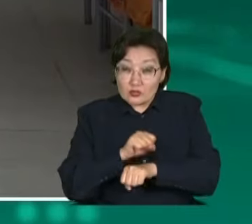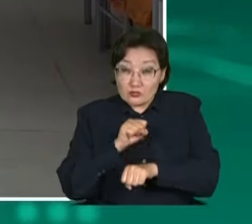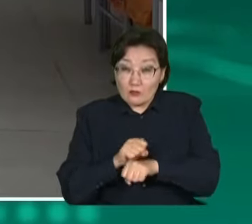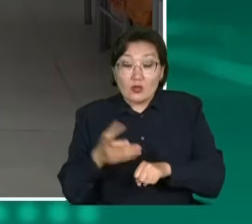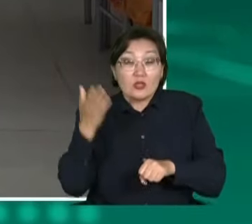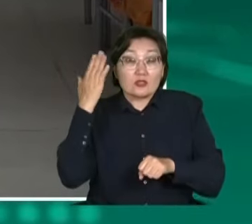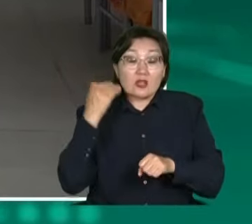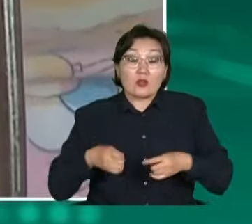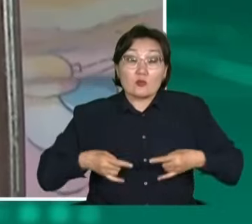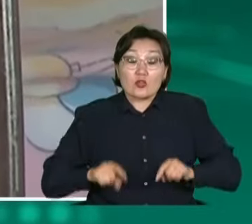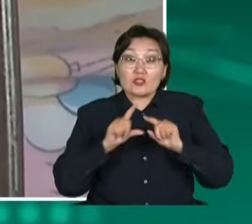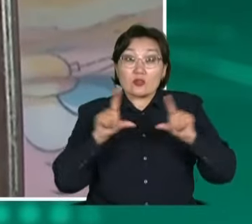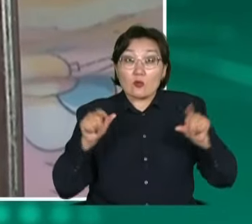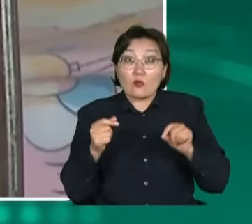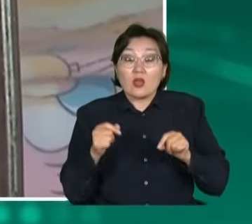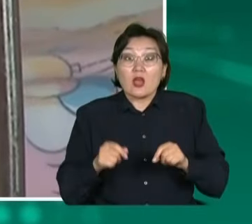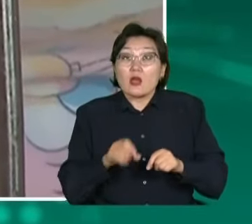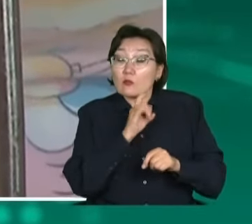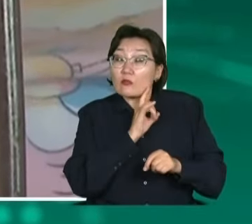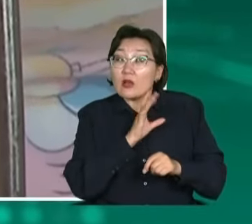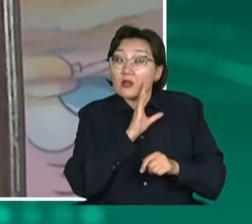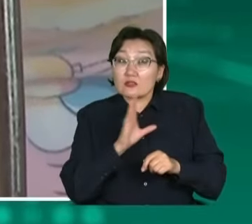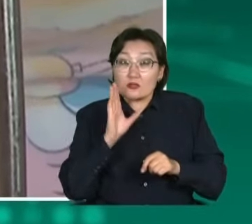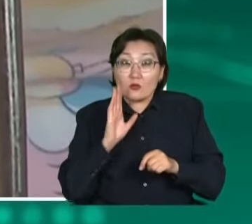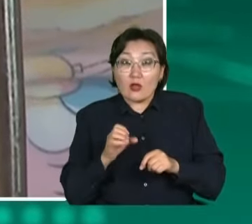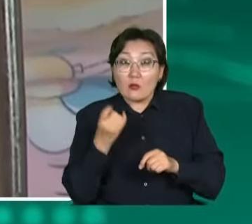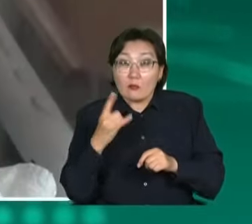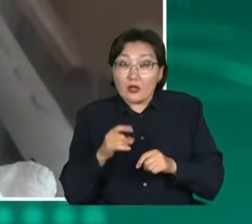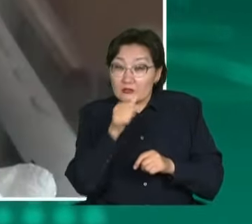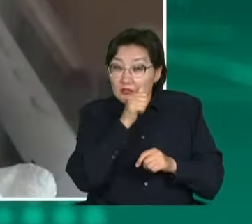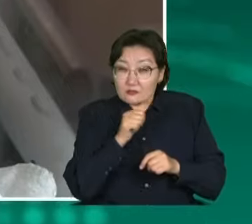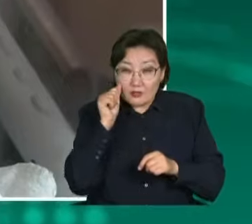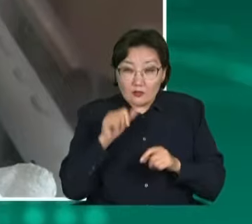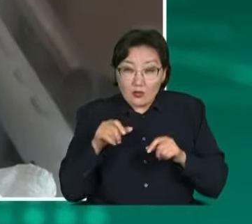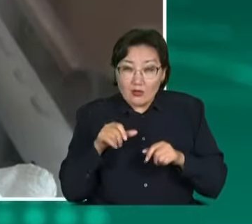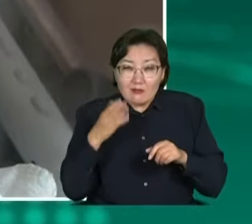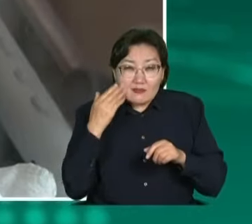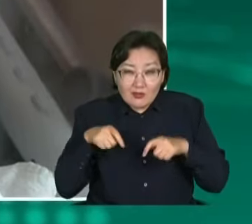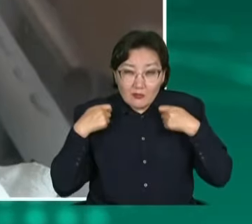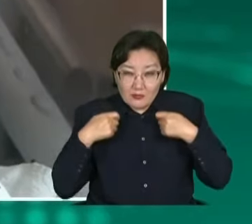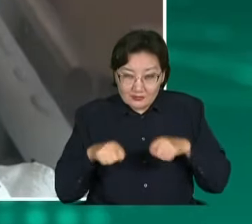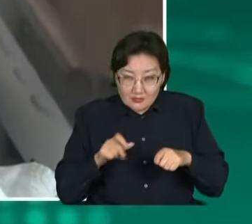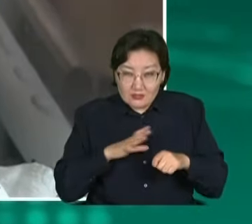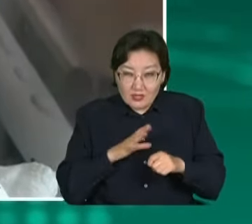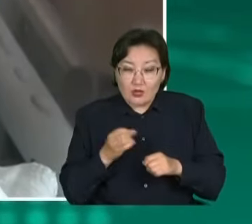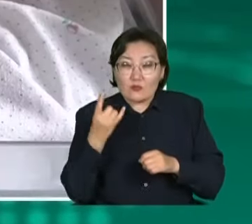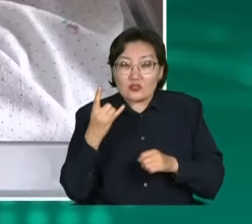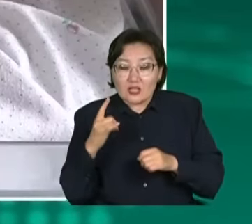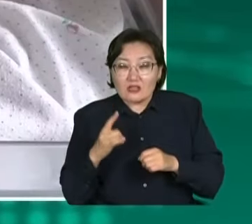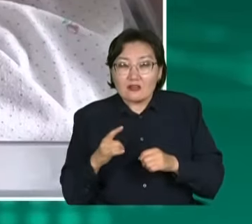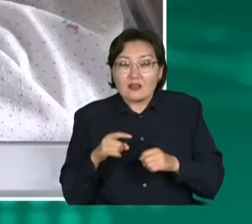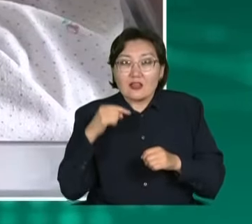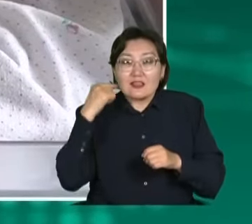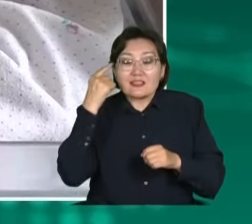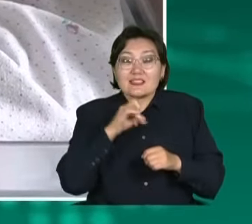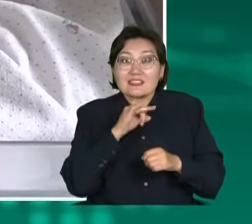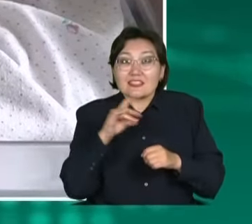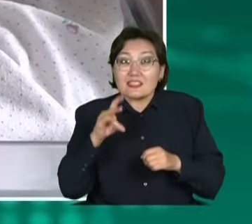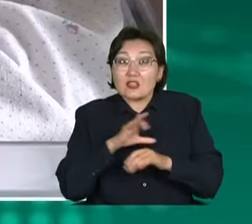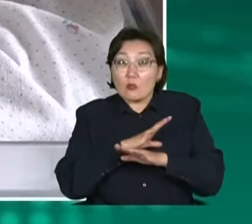Бұрындары перзентханада безбүйрек ана баласын жасырын түрде оңай саудалап келген. Себебі нәрестеде жеке сәйкестендіру